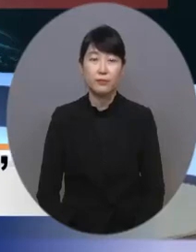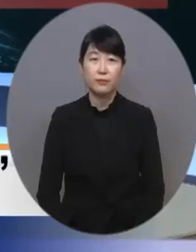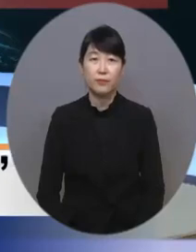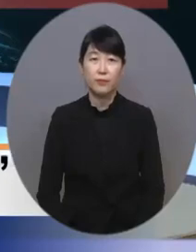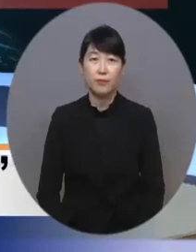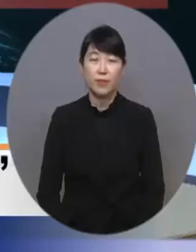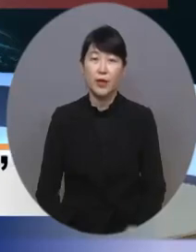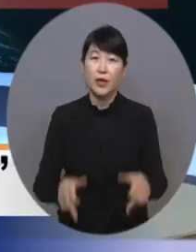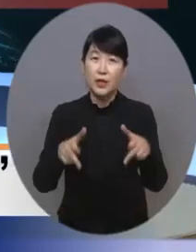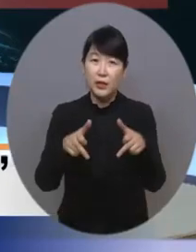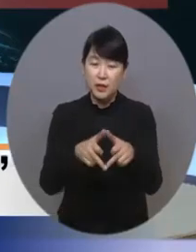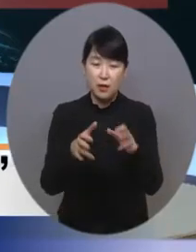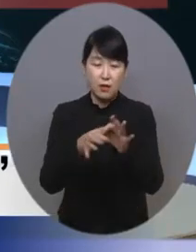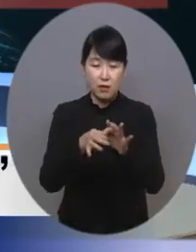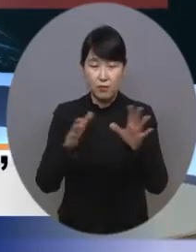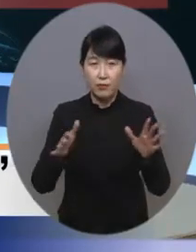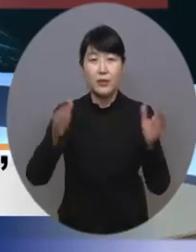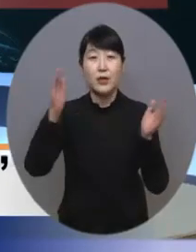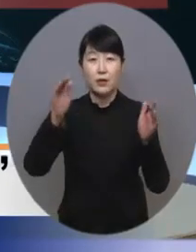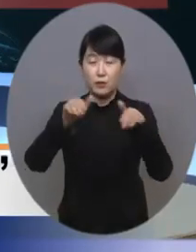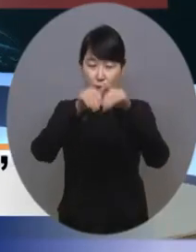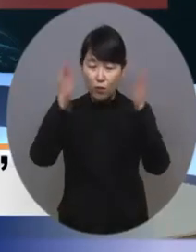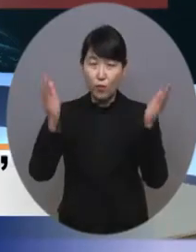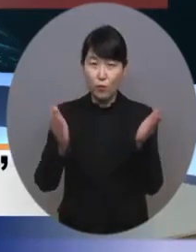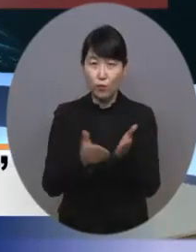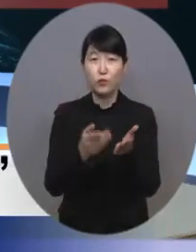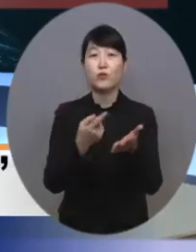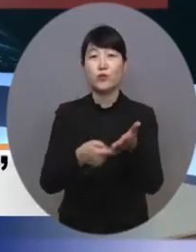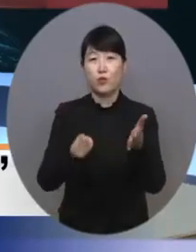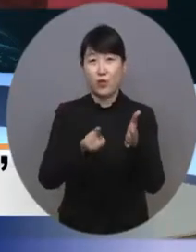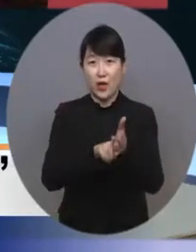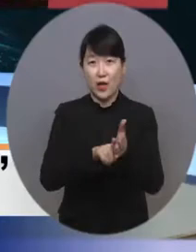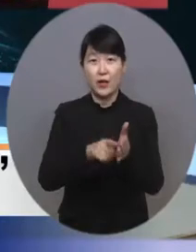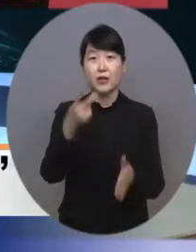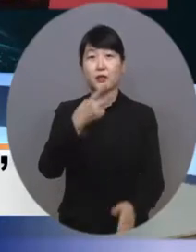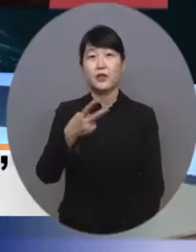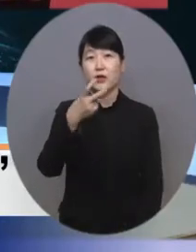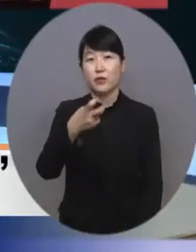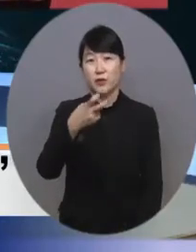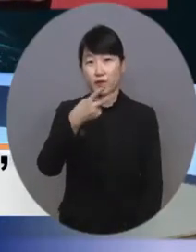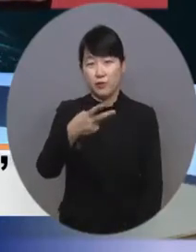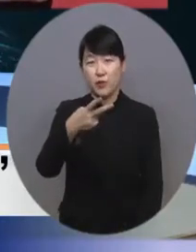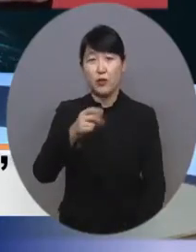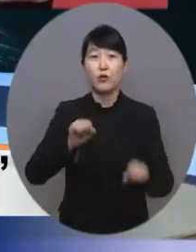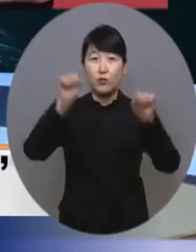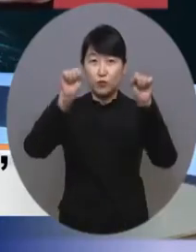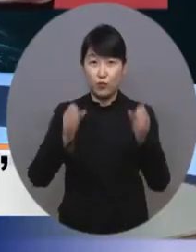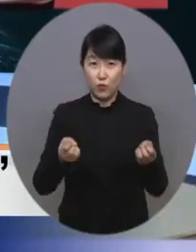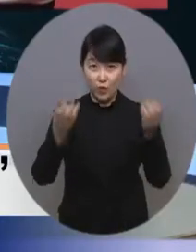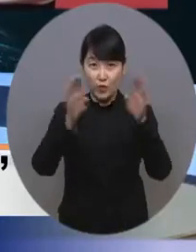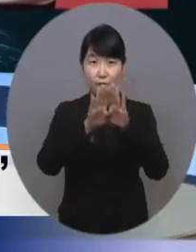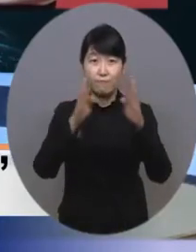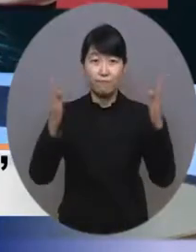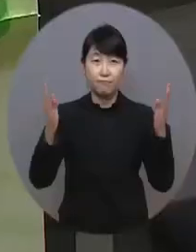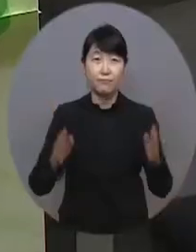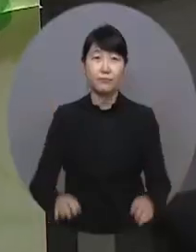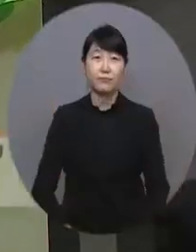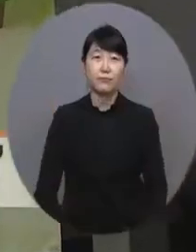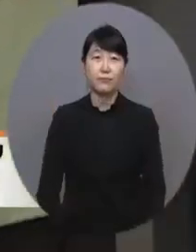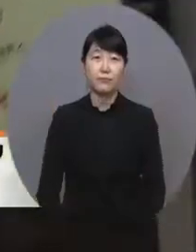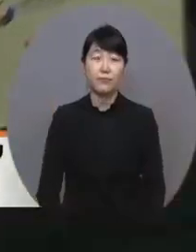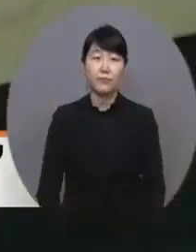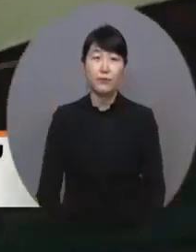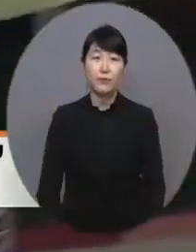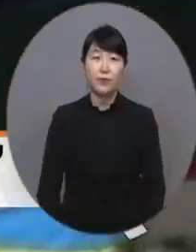장애 학생과 비장애 학생 모두의 스포츠 축제 2022 서울림 운동회가 열렸습니다.